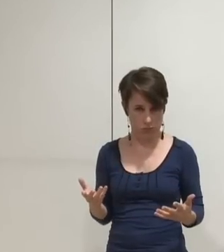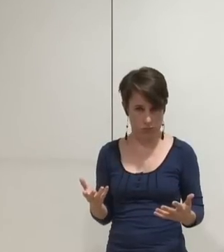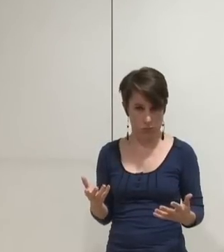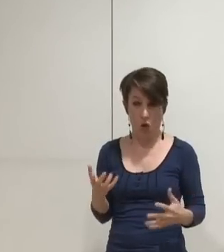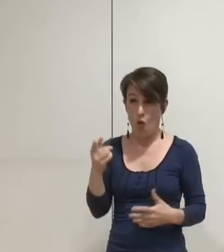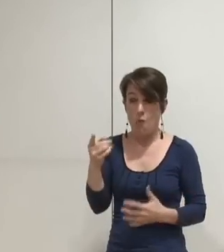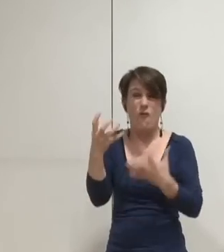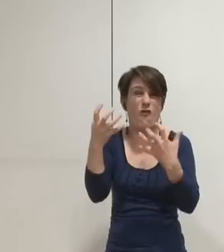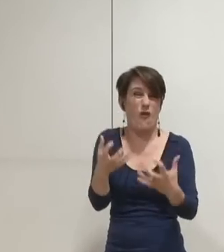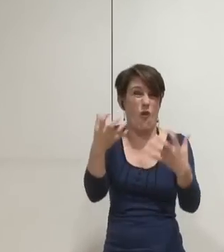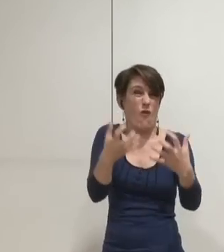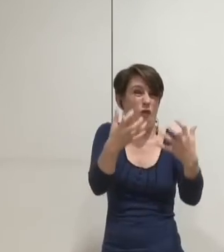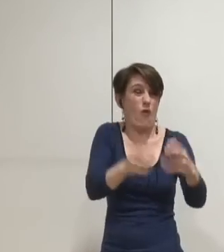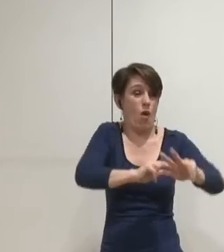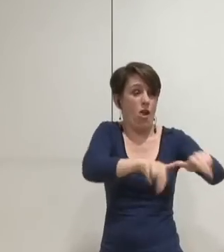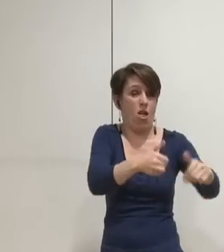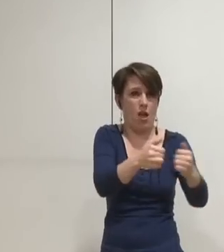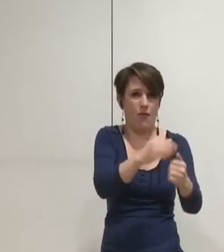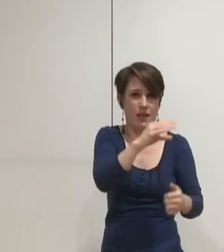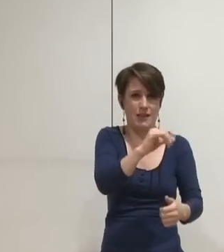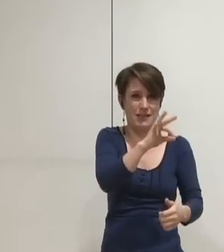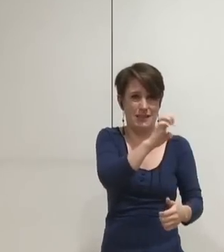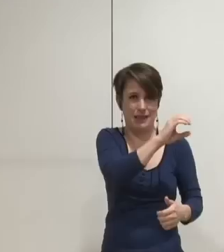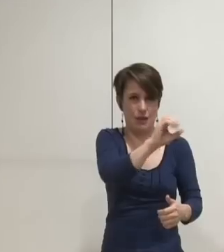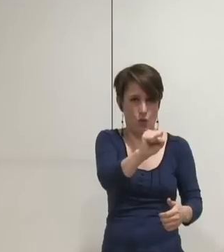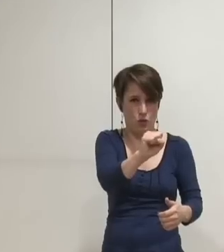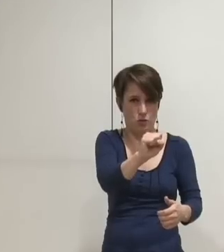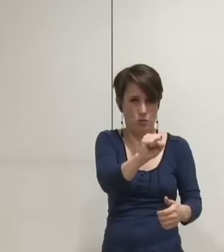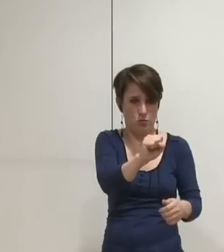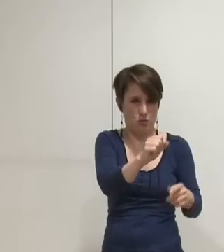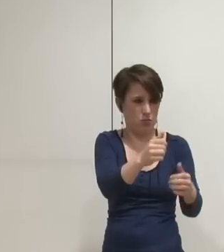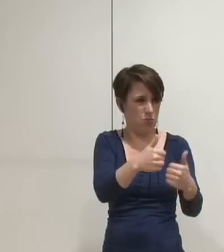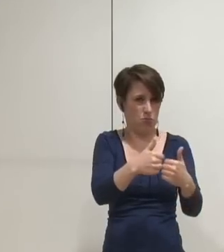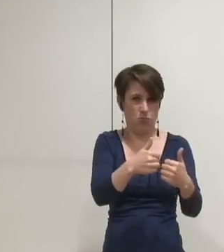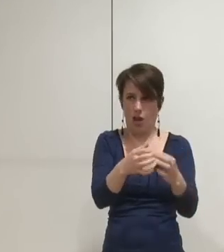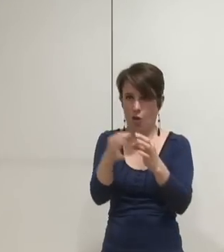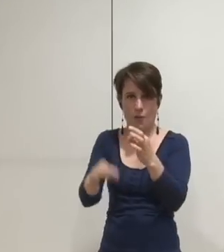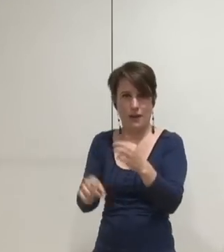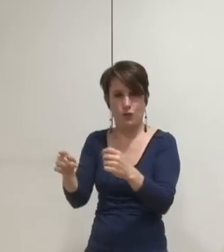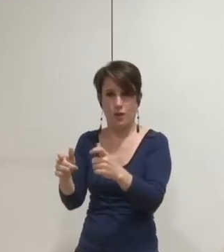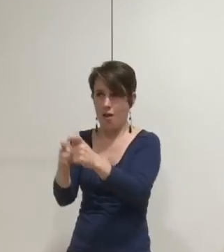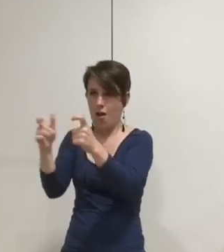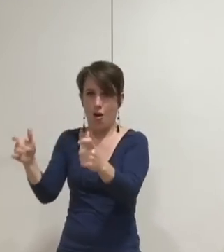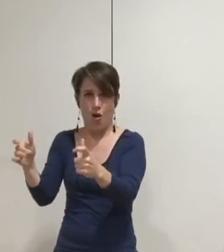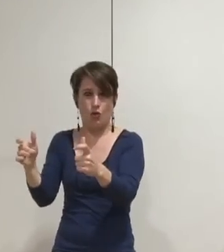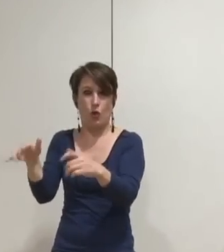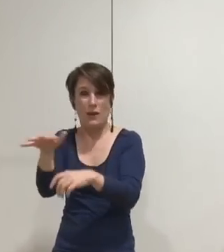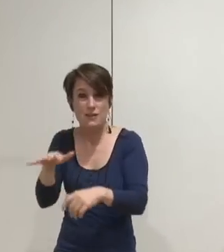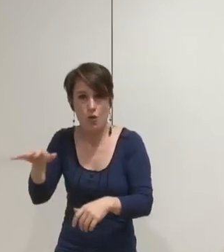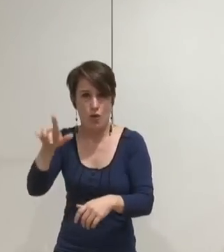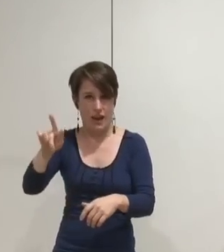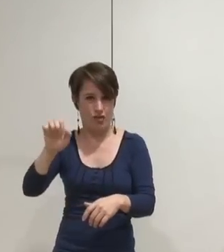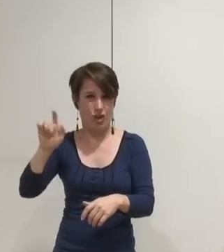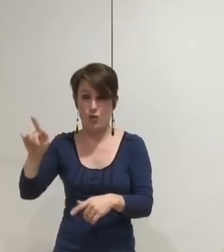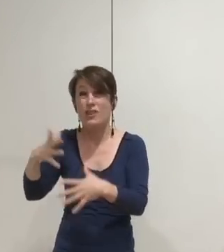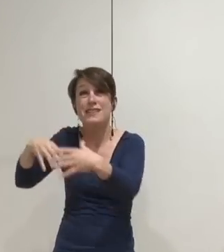profit de Citéos au dépend d'une société locale de qualité qui fait partie depuis 30 ans du patrimoine de Grenoble